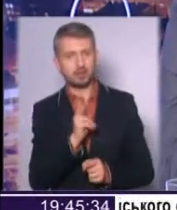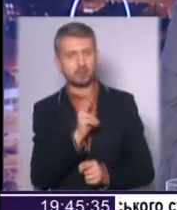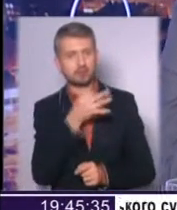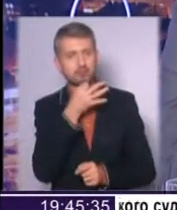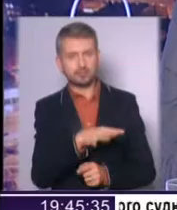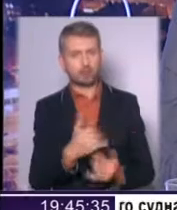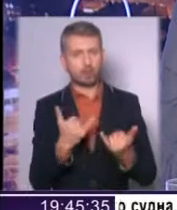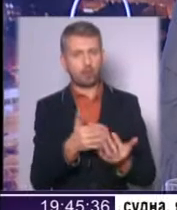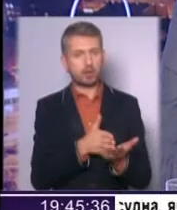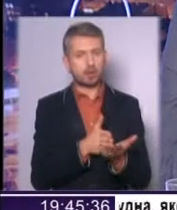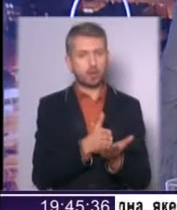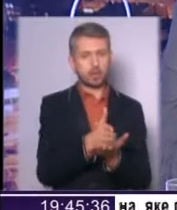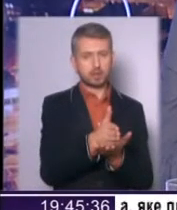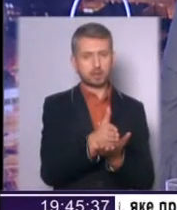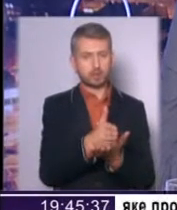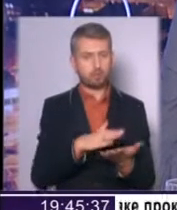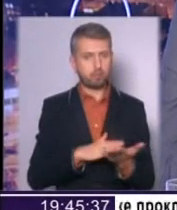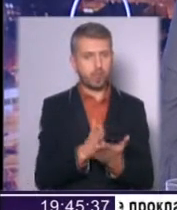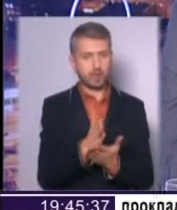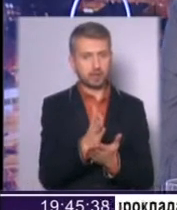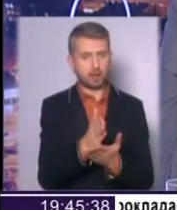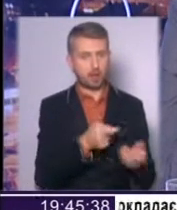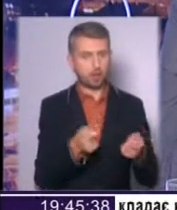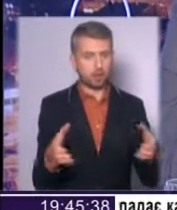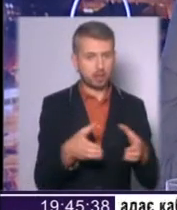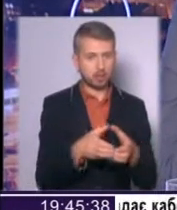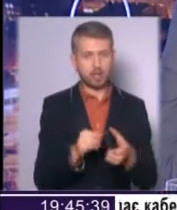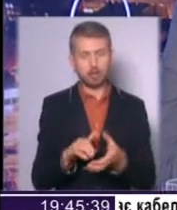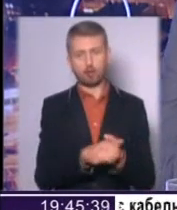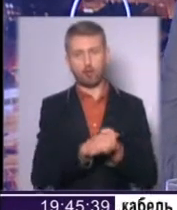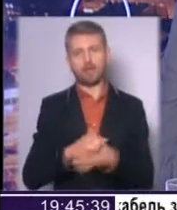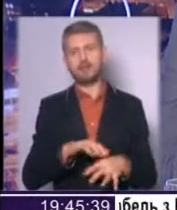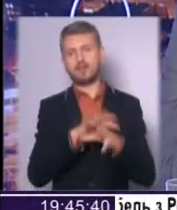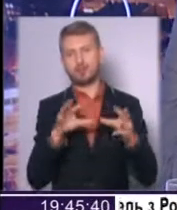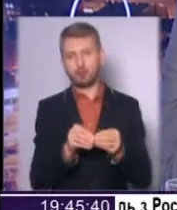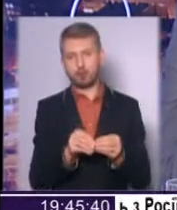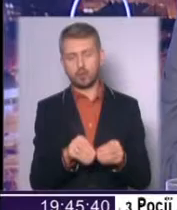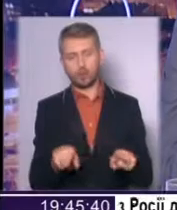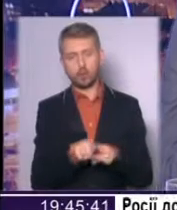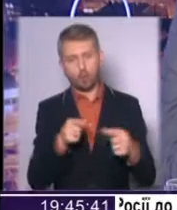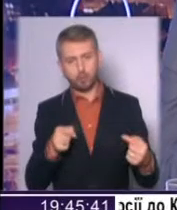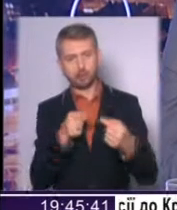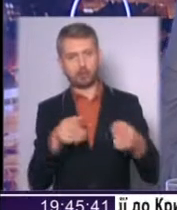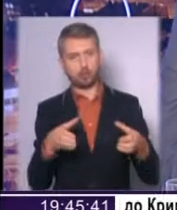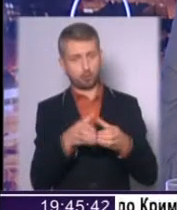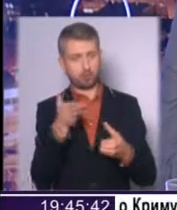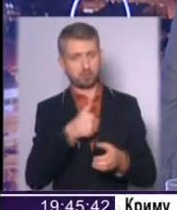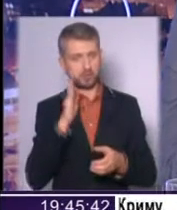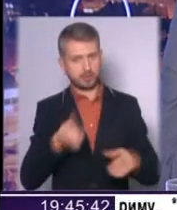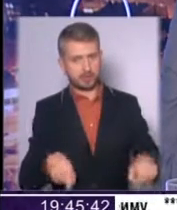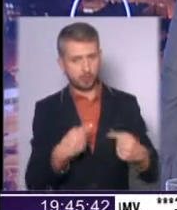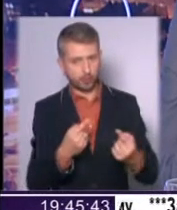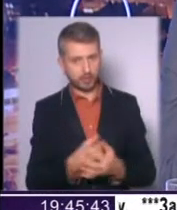і досить вже таке делікатна справа, делікатне питання. Я думаю, що ми, до речі, це питання теж не виключне обговорення,